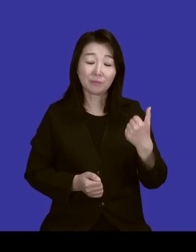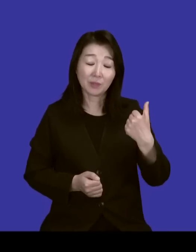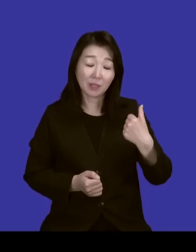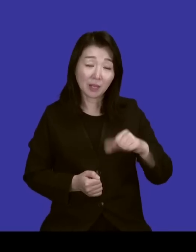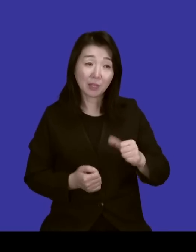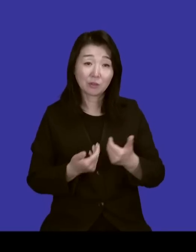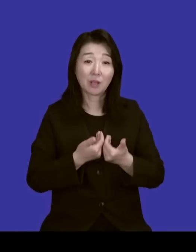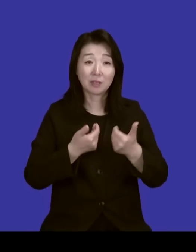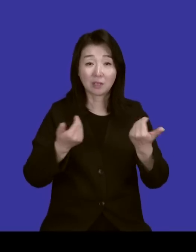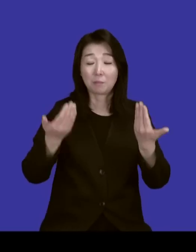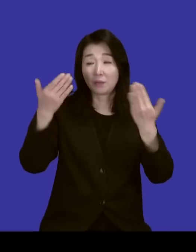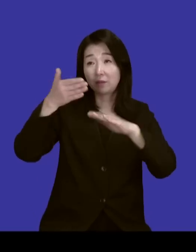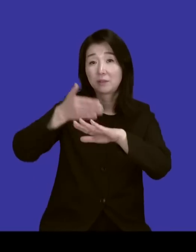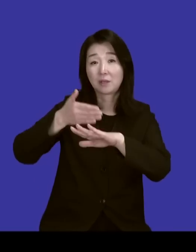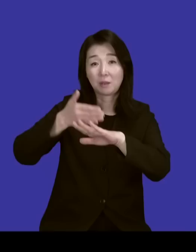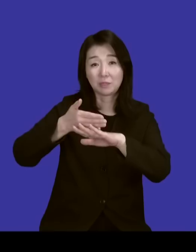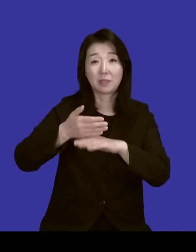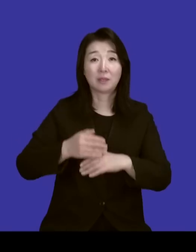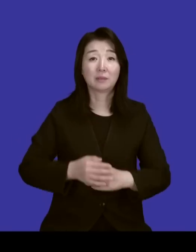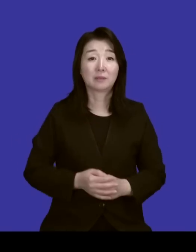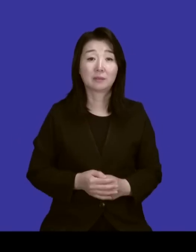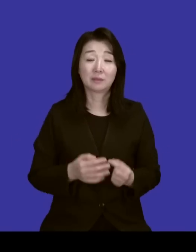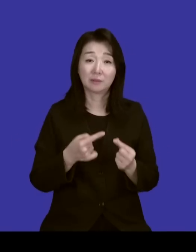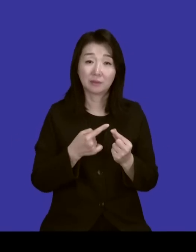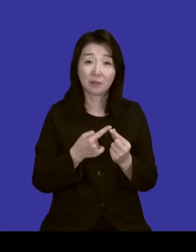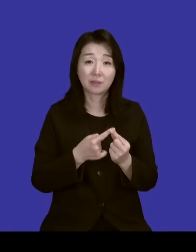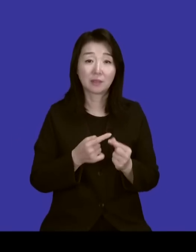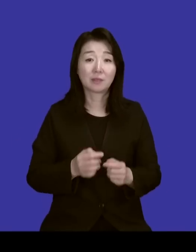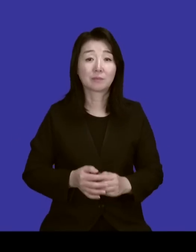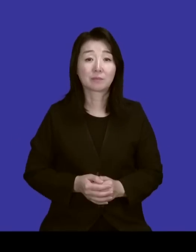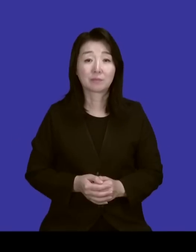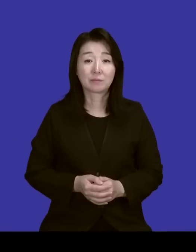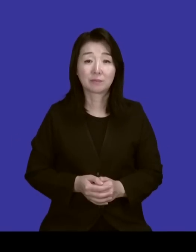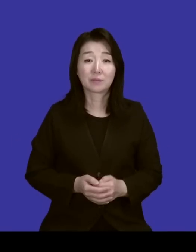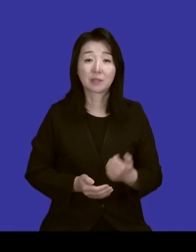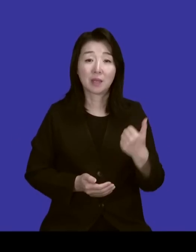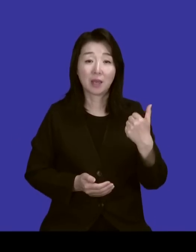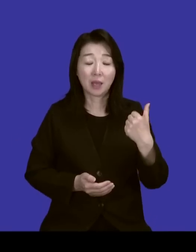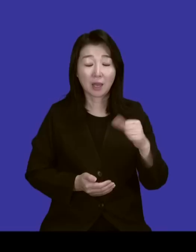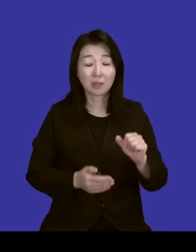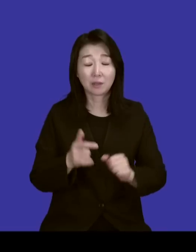작별하며 드리는 감사. 첫째,